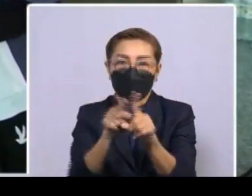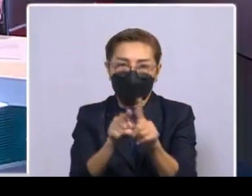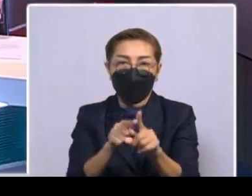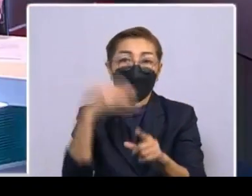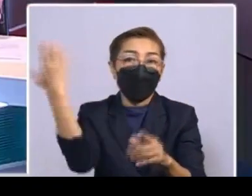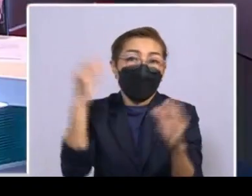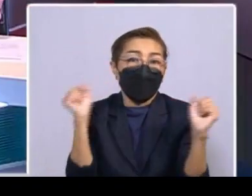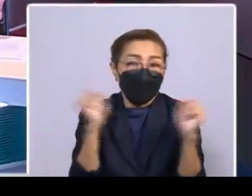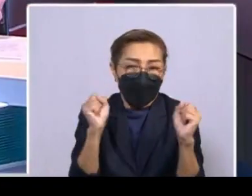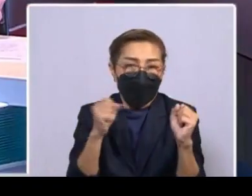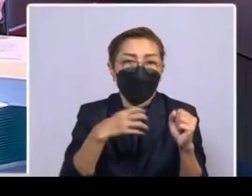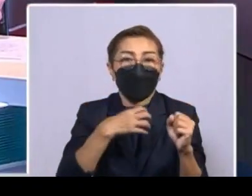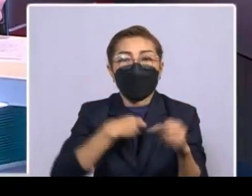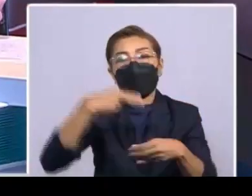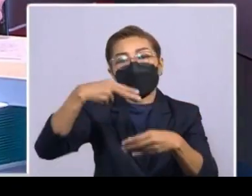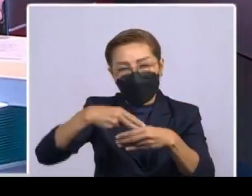พลังงานไปใช้ในการสร้างความอบอุ่นด้วยครับ